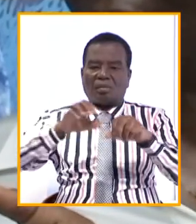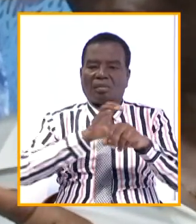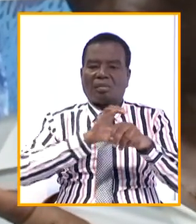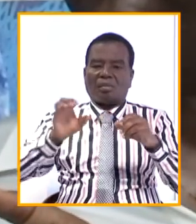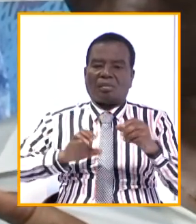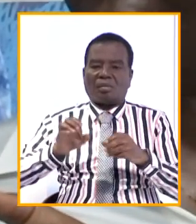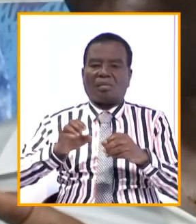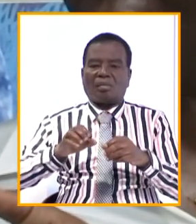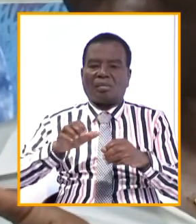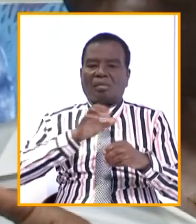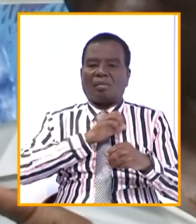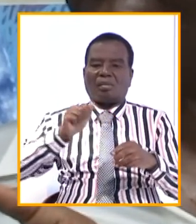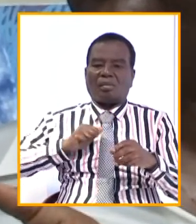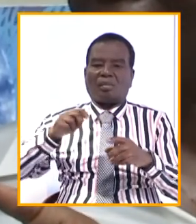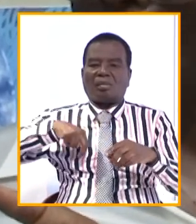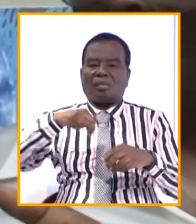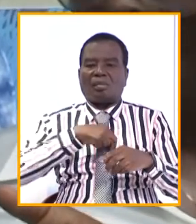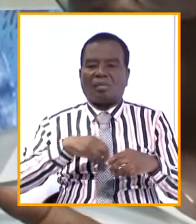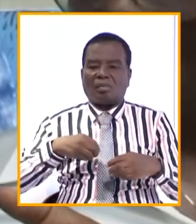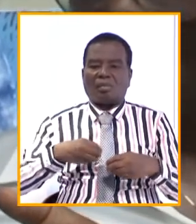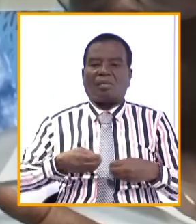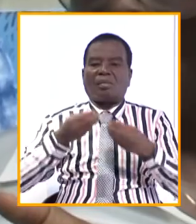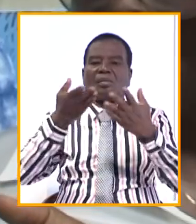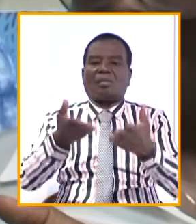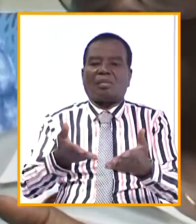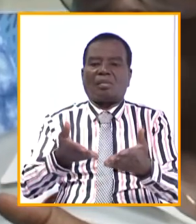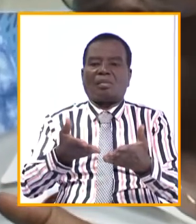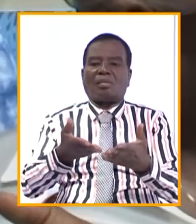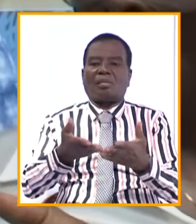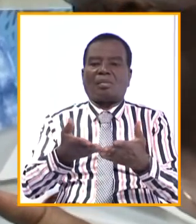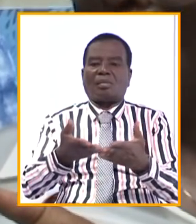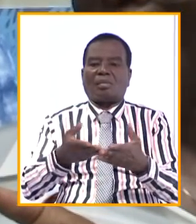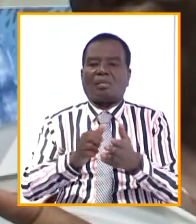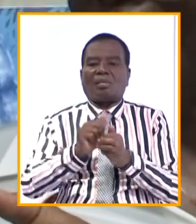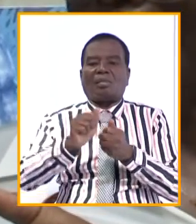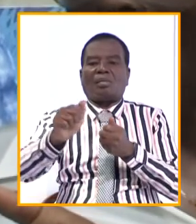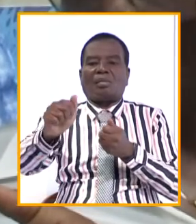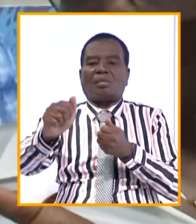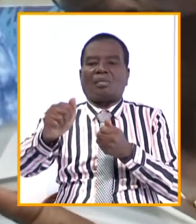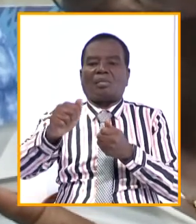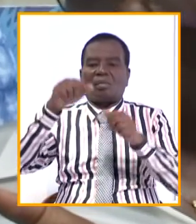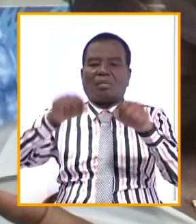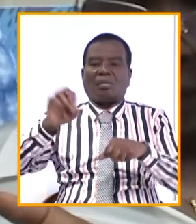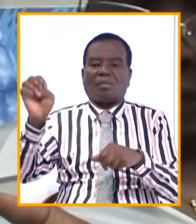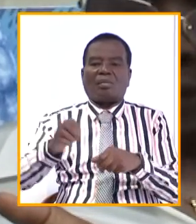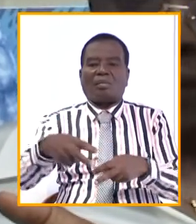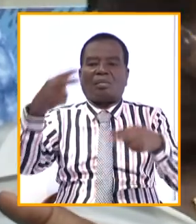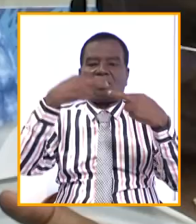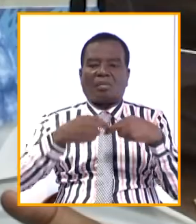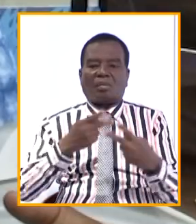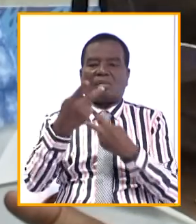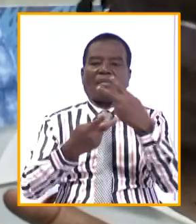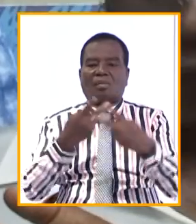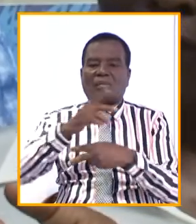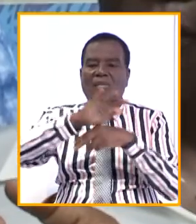conseil d'administration nous a gentiment offert une prolongation et la possibilité de venir